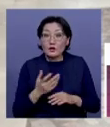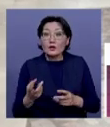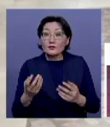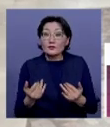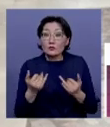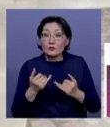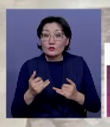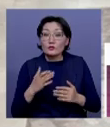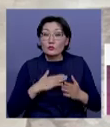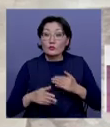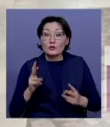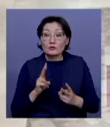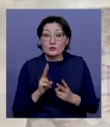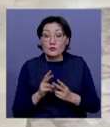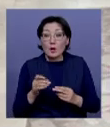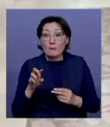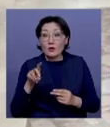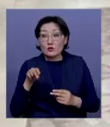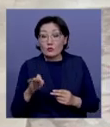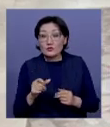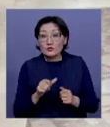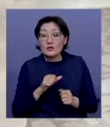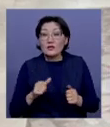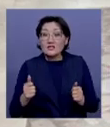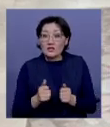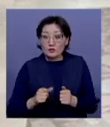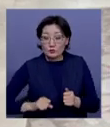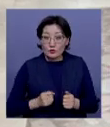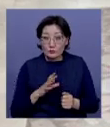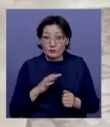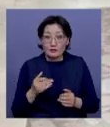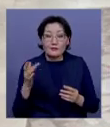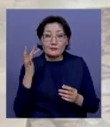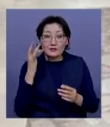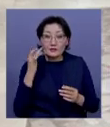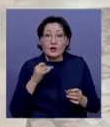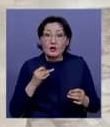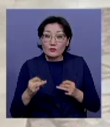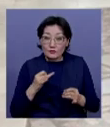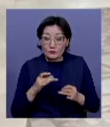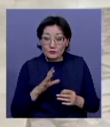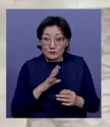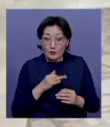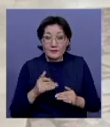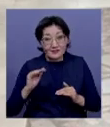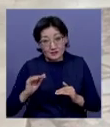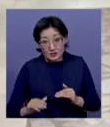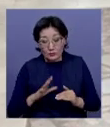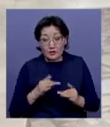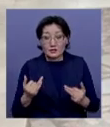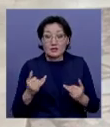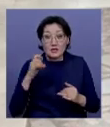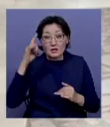алатын ерекше мінезді еді. Бауыржан Момышұлы ең жақын досы болатын. Екеуі әркез сырласып отыратын. Ол кезде мен кішкентаймын.